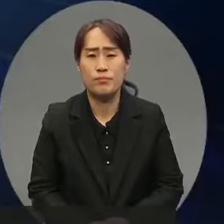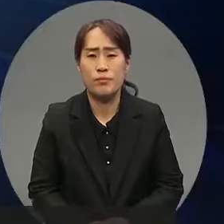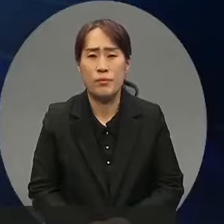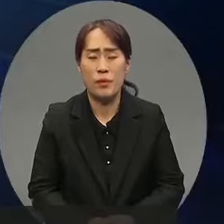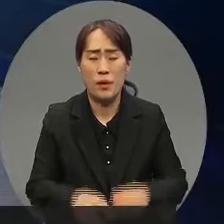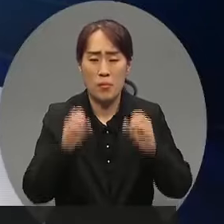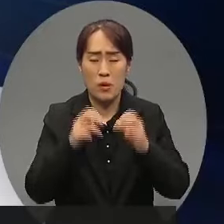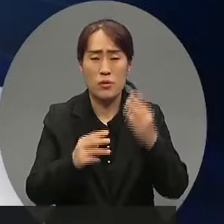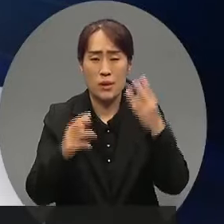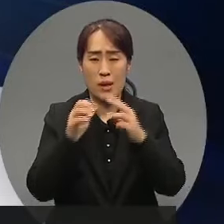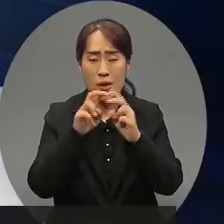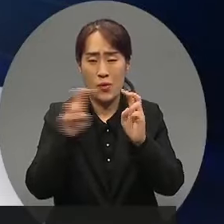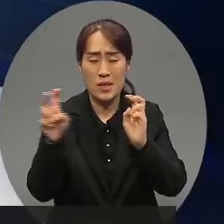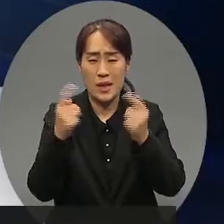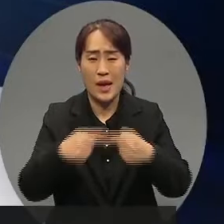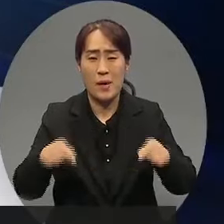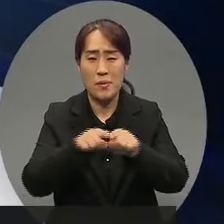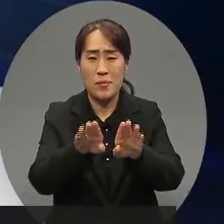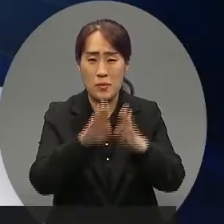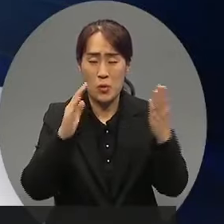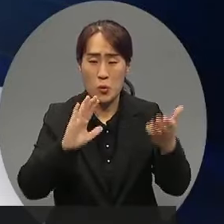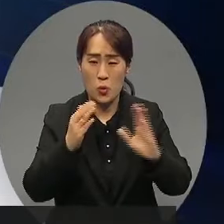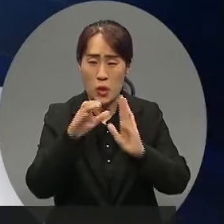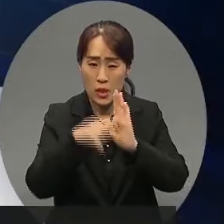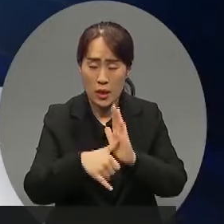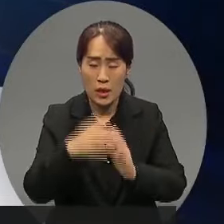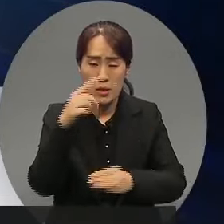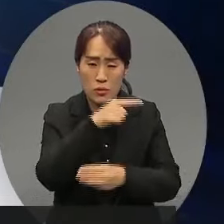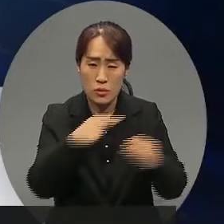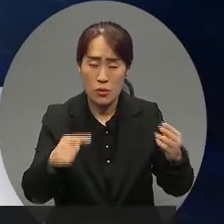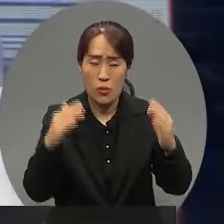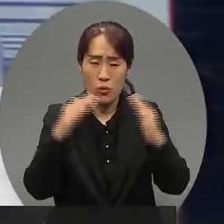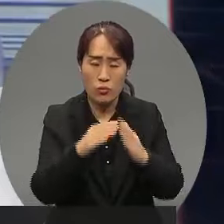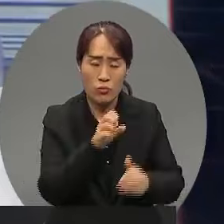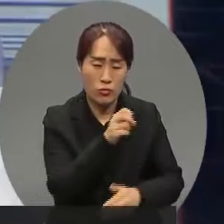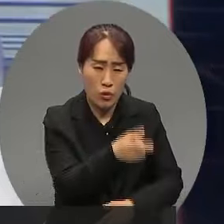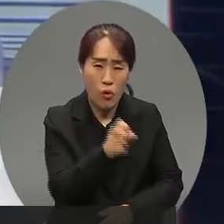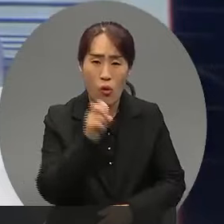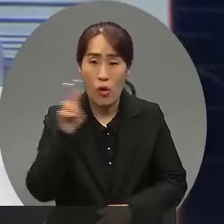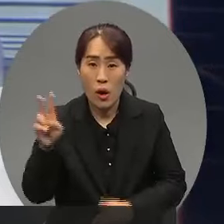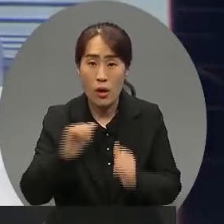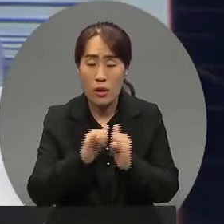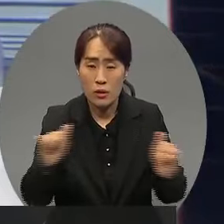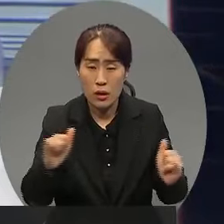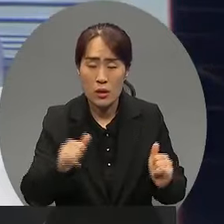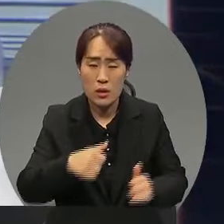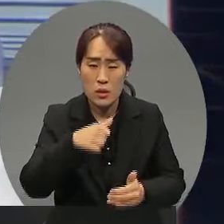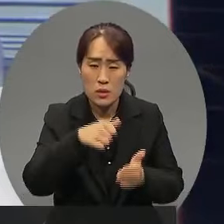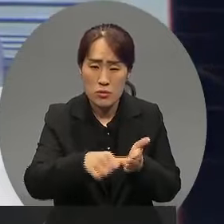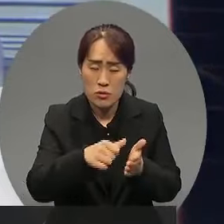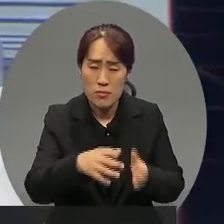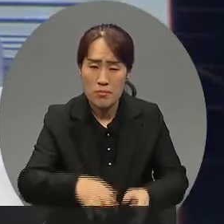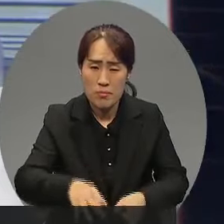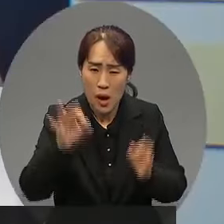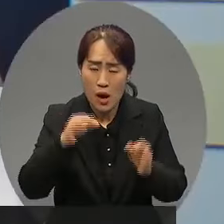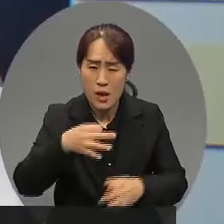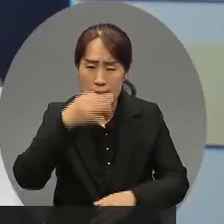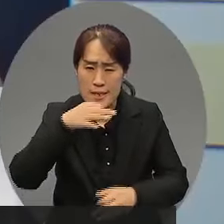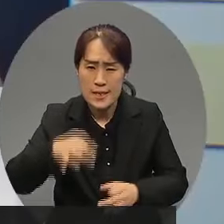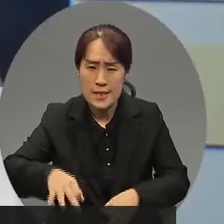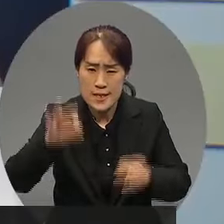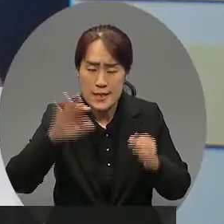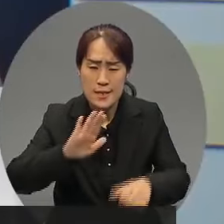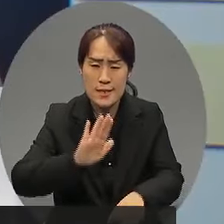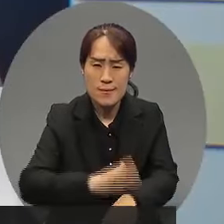방송 3사가 공동 주최한 토론회에서 청주시 청원구 여야 후보들은 고급리 고물가 어떤 정권